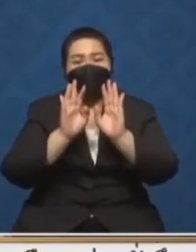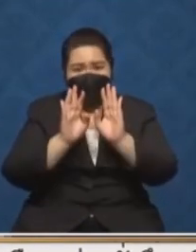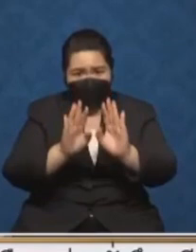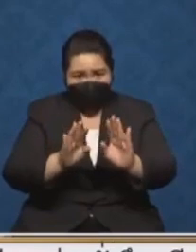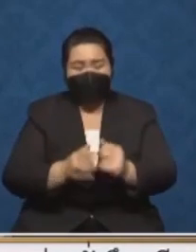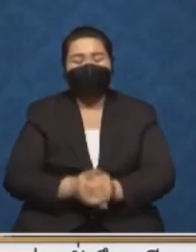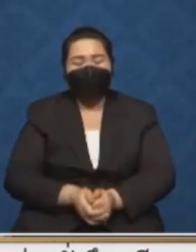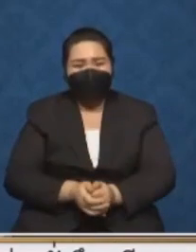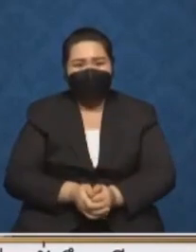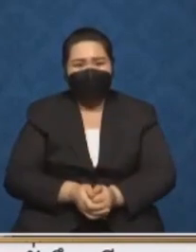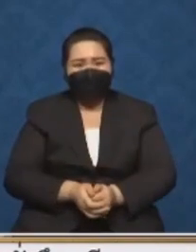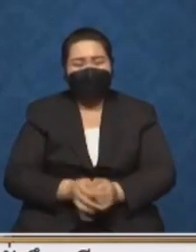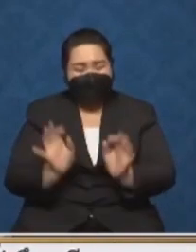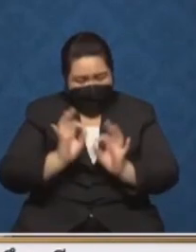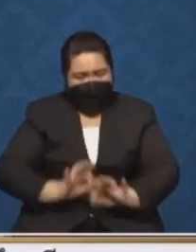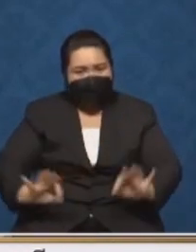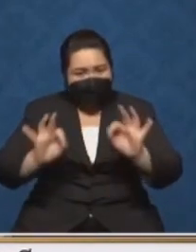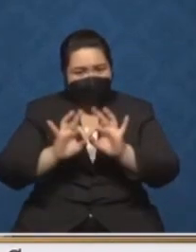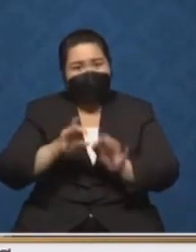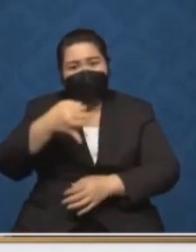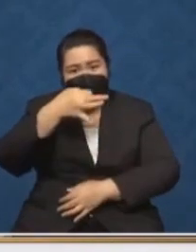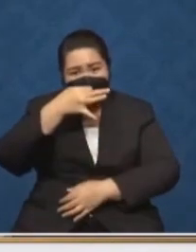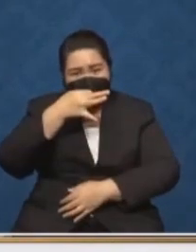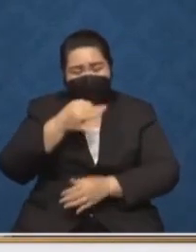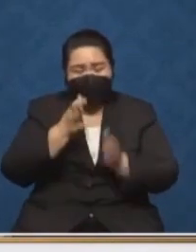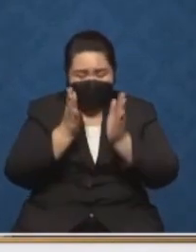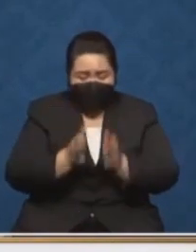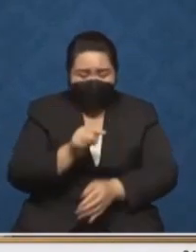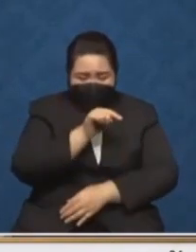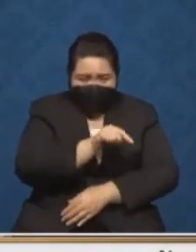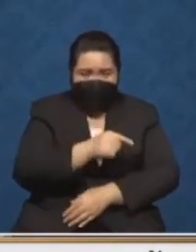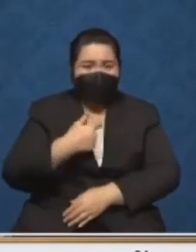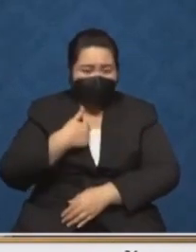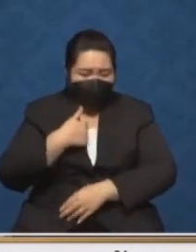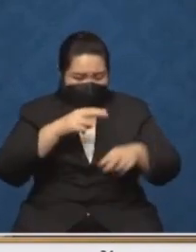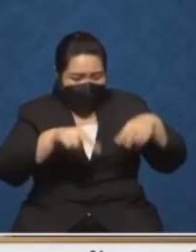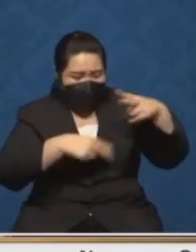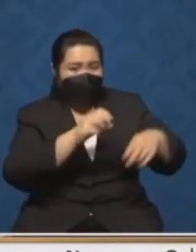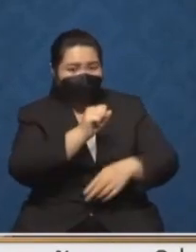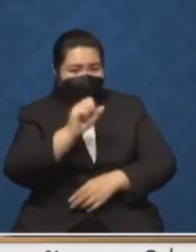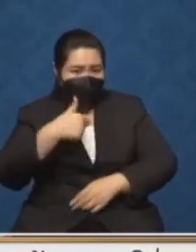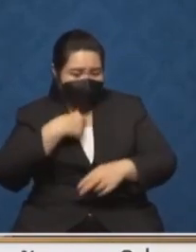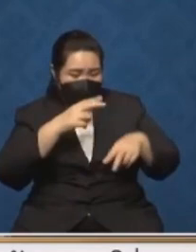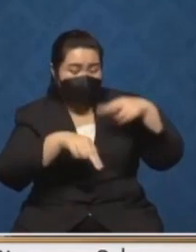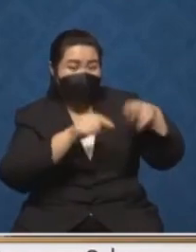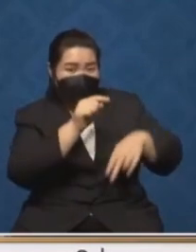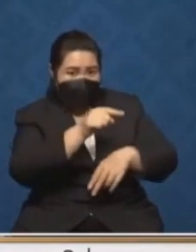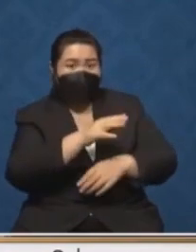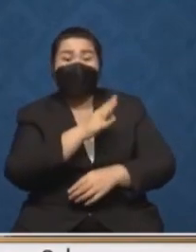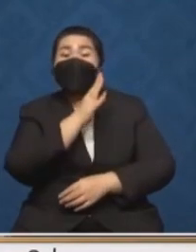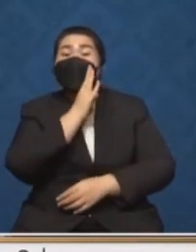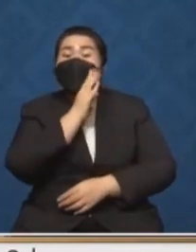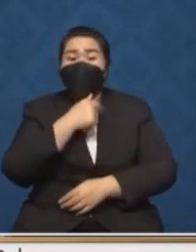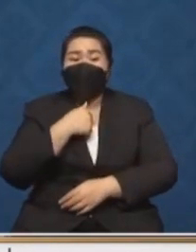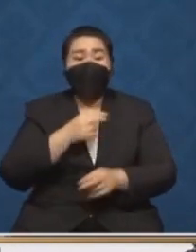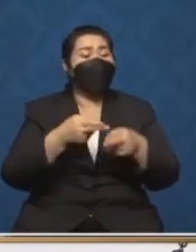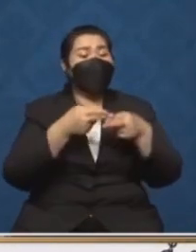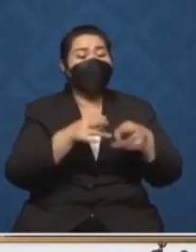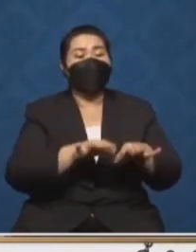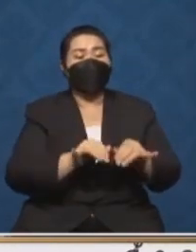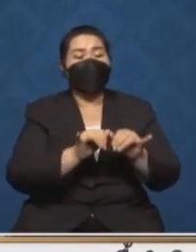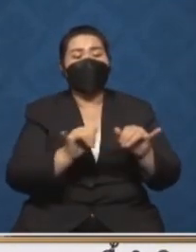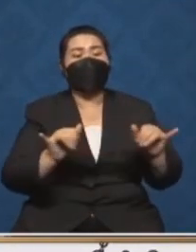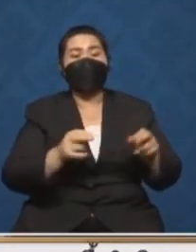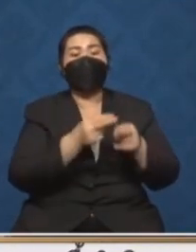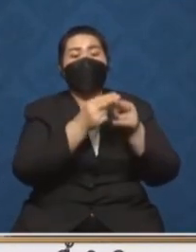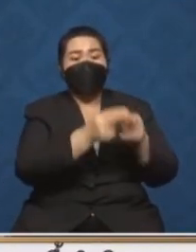หัวจิตหัวใจของคนทอยู่กัชาบ้านว่า ถ้าเอังปล่อยให้เขารักษาตามบุต